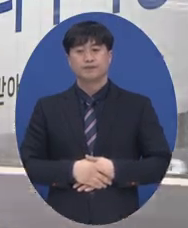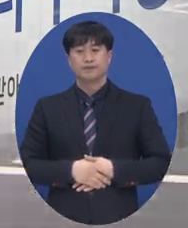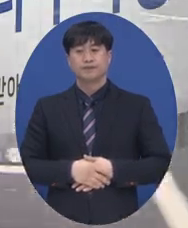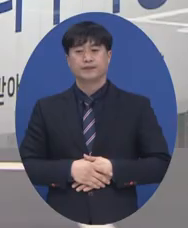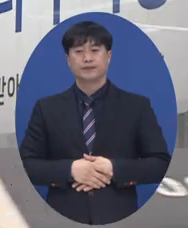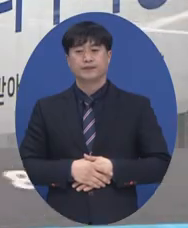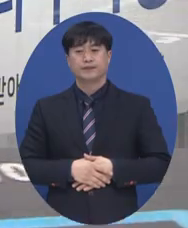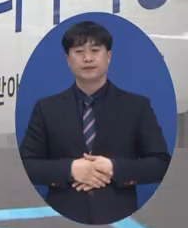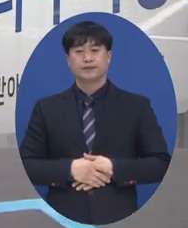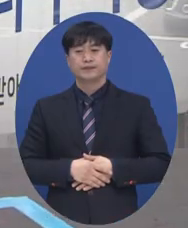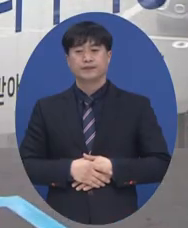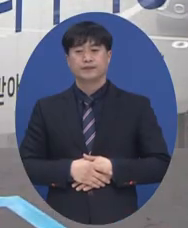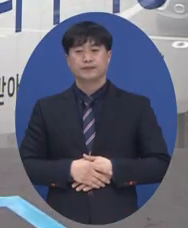입니다